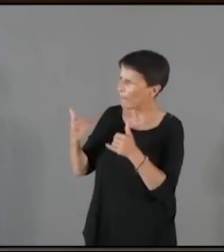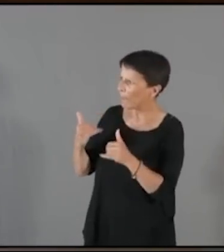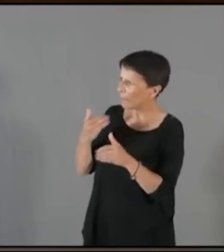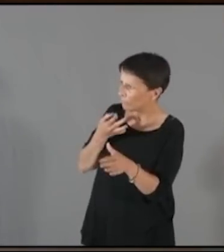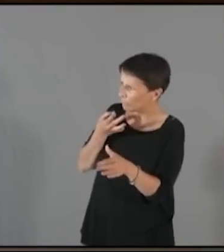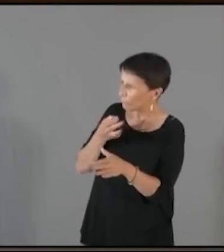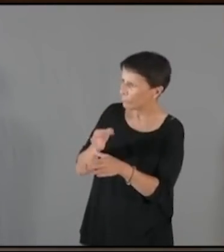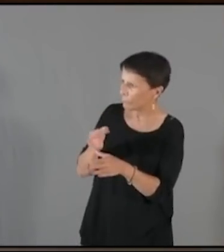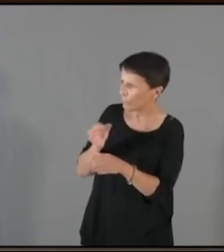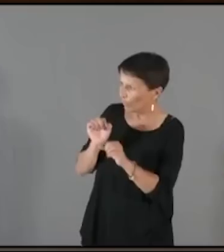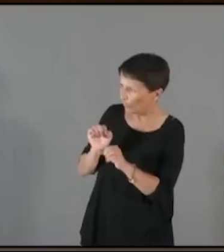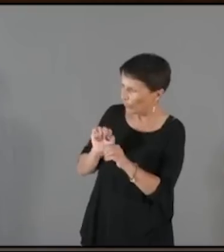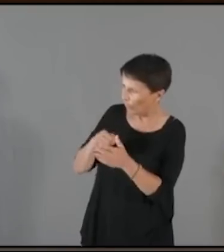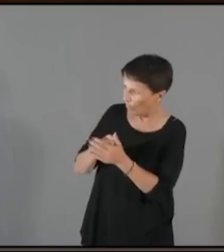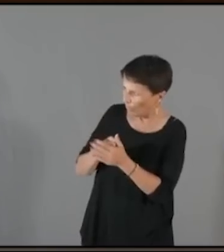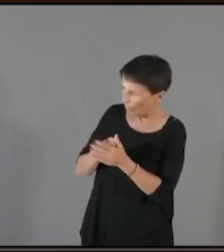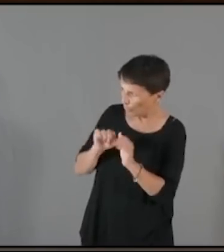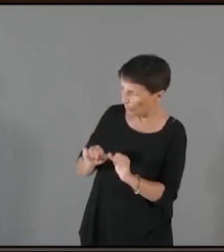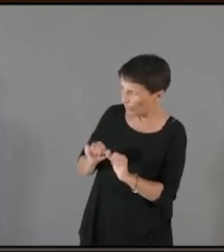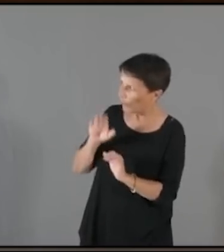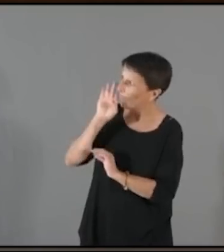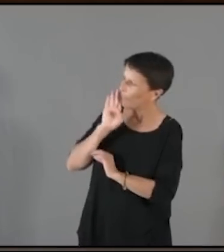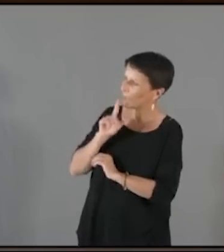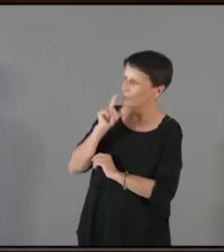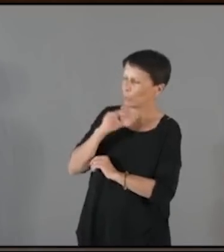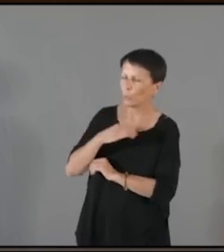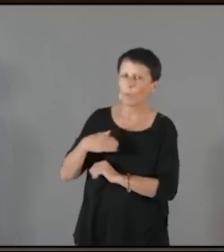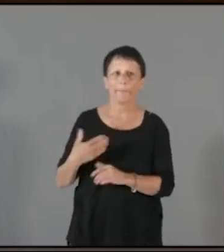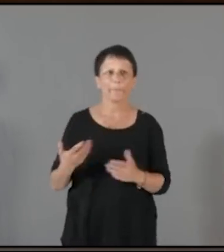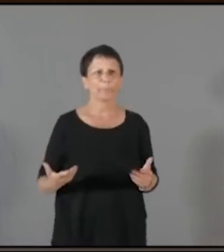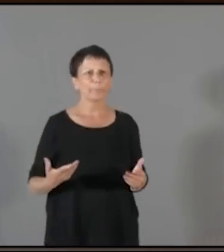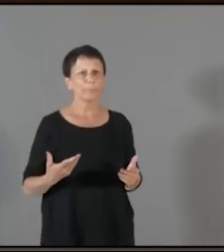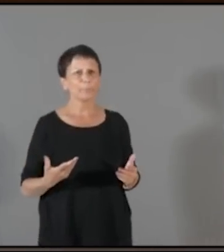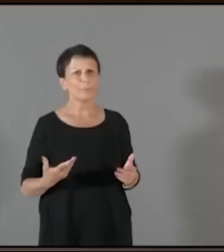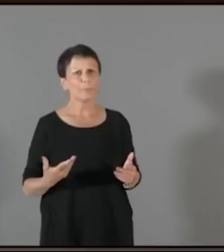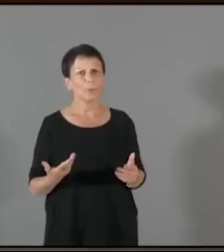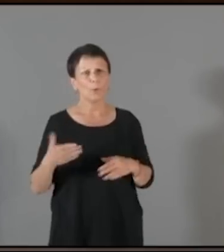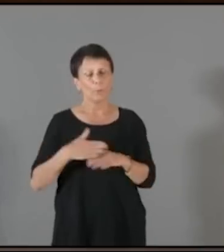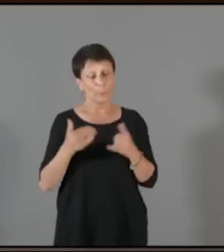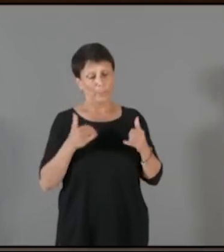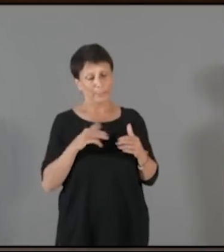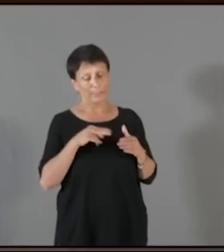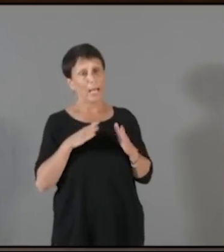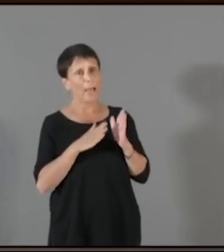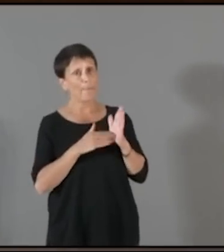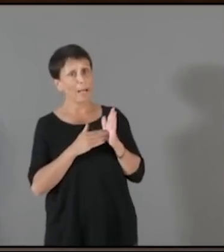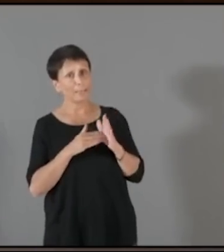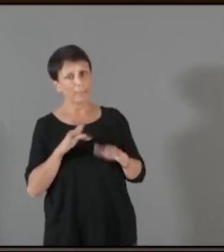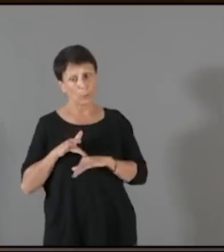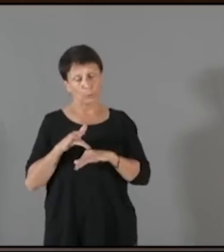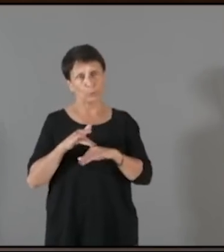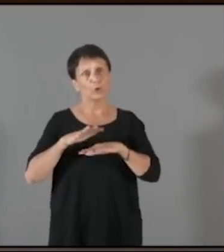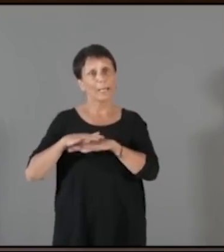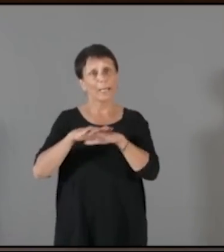Bien sûr qu'il peut. Pourquoi C'est très aimable à vous. Vu d'ici, vu de Marseille, vu et vécu des